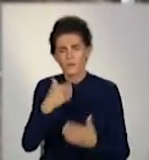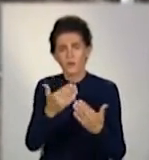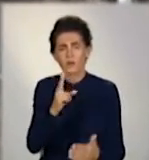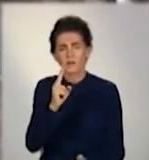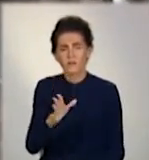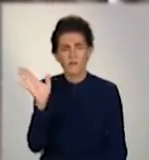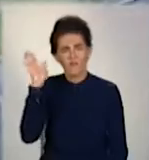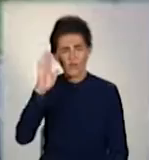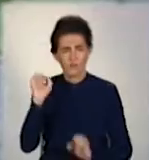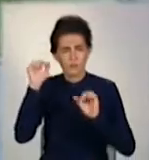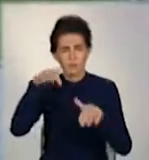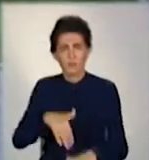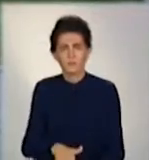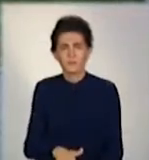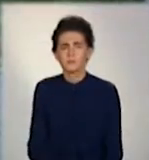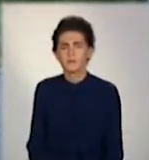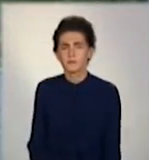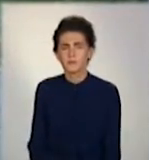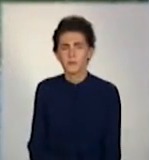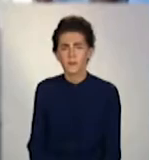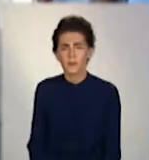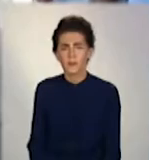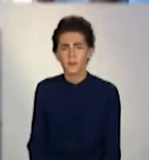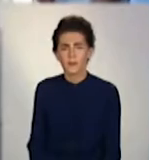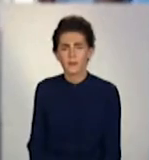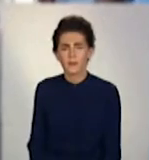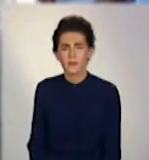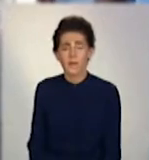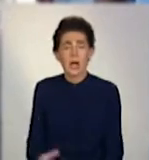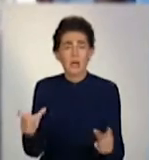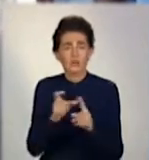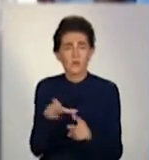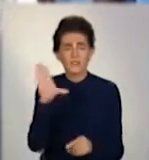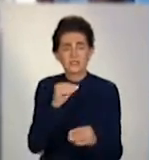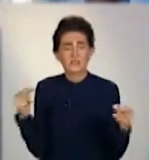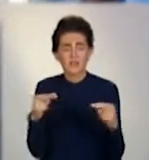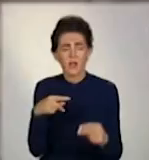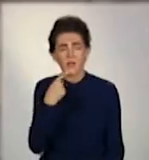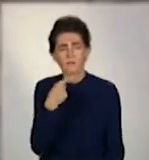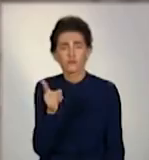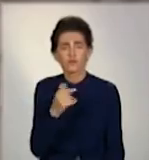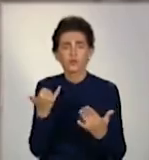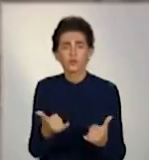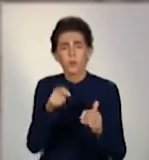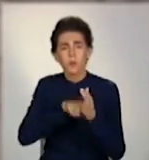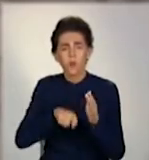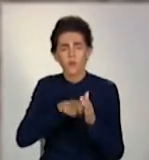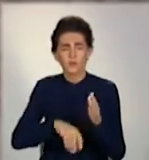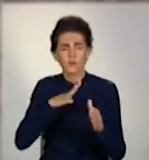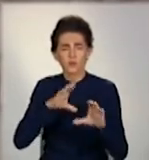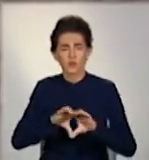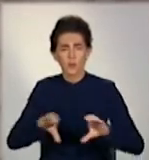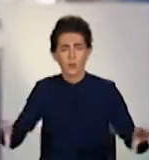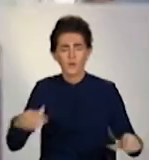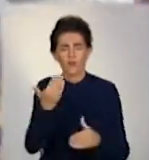мов водоспад. Там отак водички. Зі слів очевидців, сьогодні перевіряли стан труб